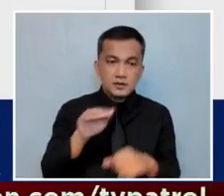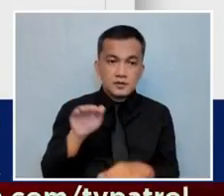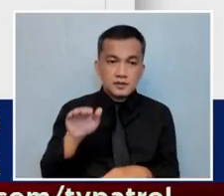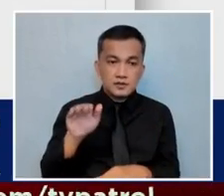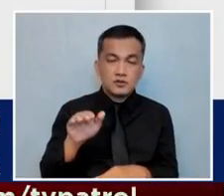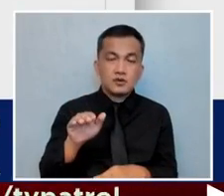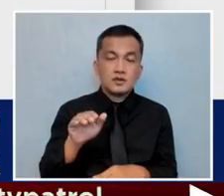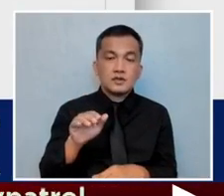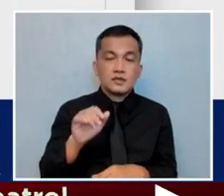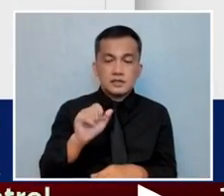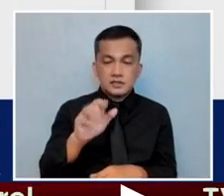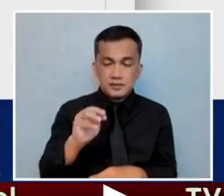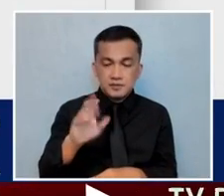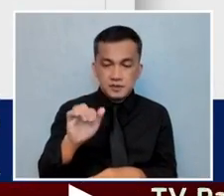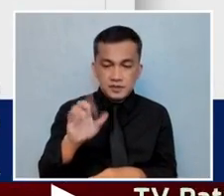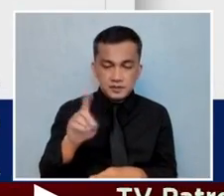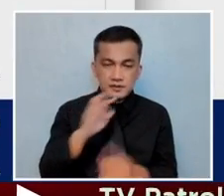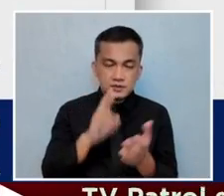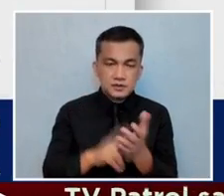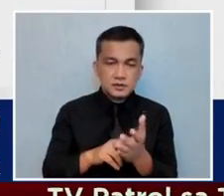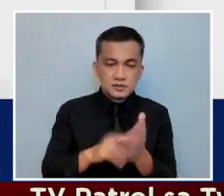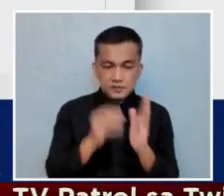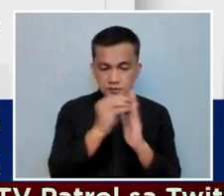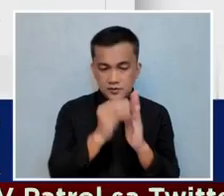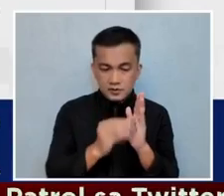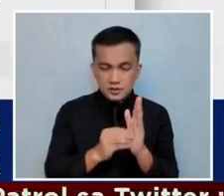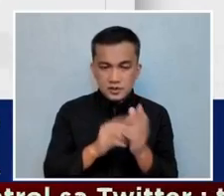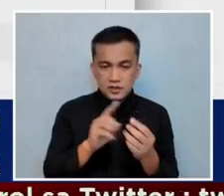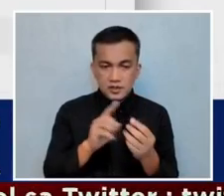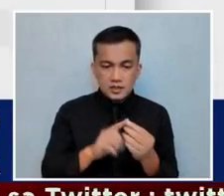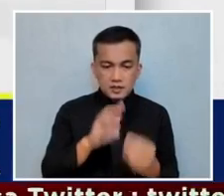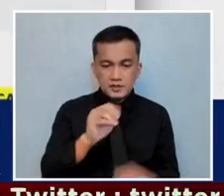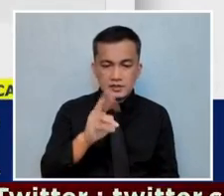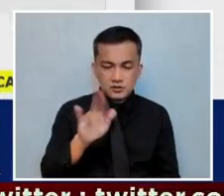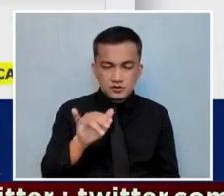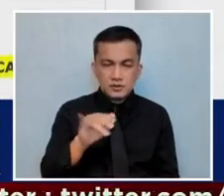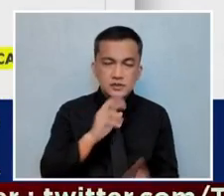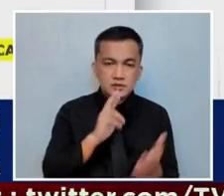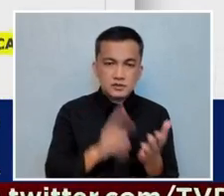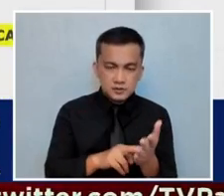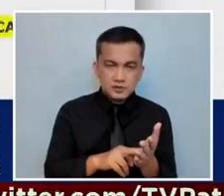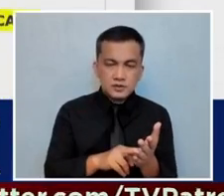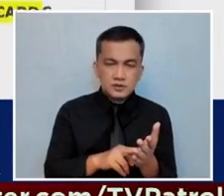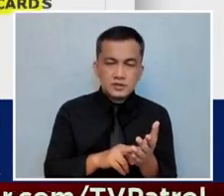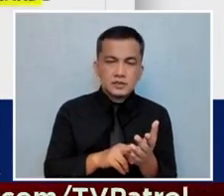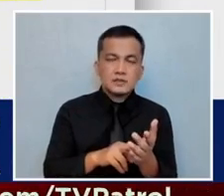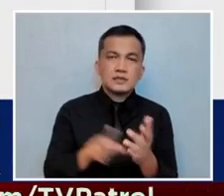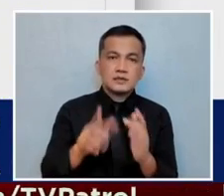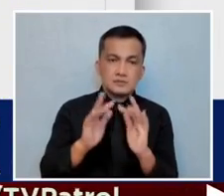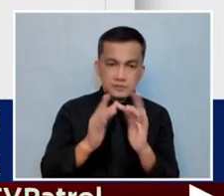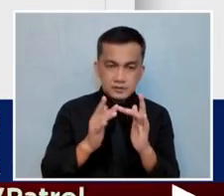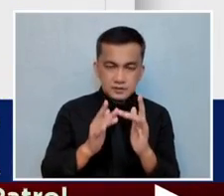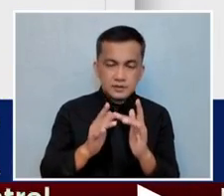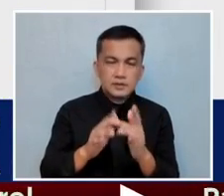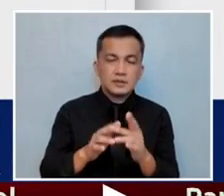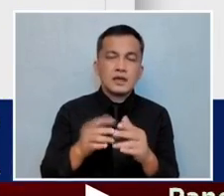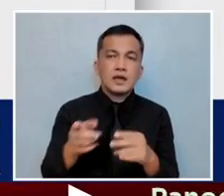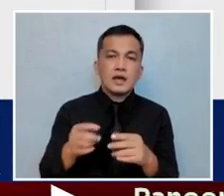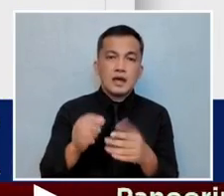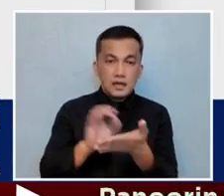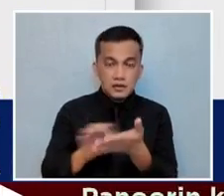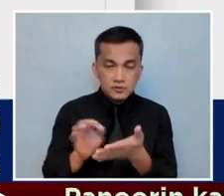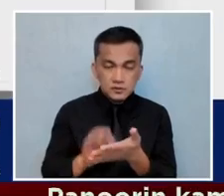card registration dahil sa probisyon tungkol sa mandatory registration naman ng mga social media accounts, muling naghain ng